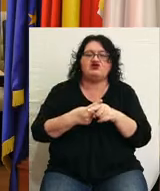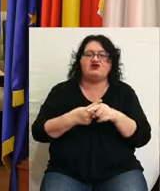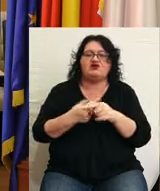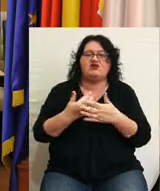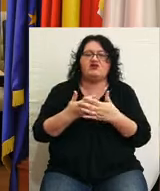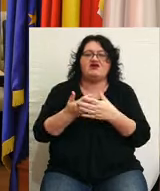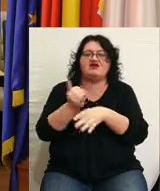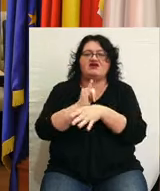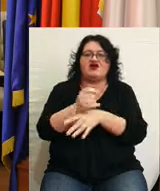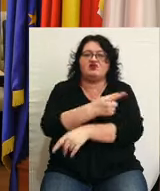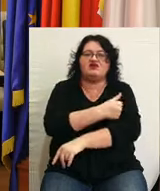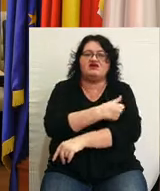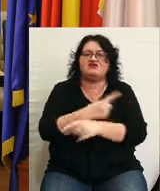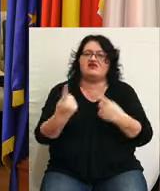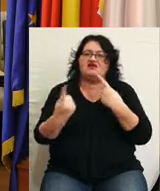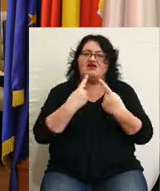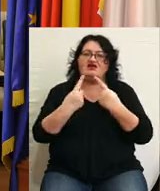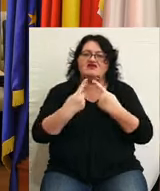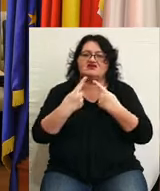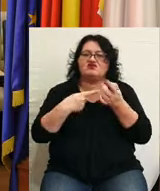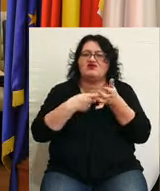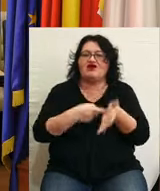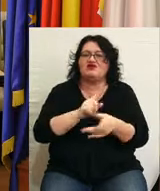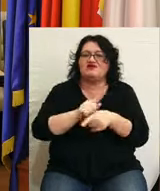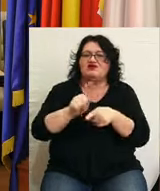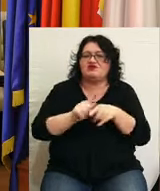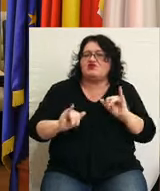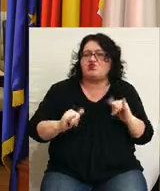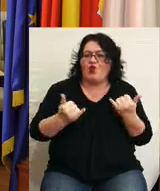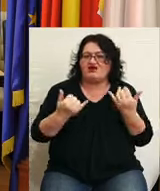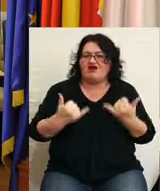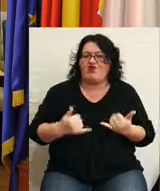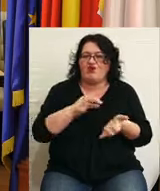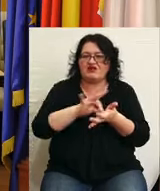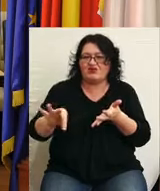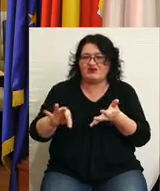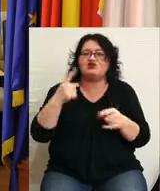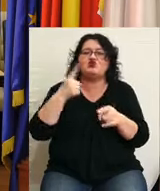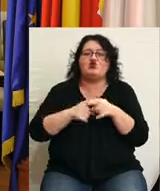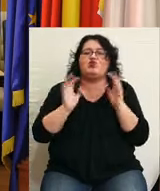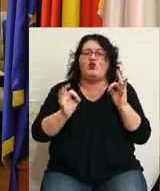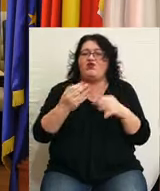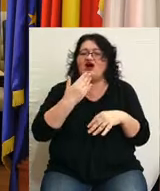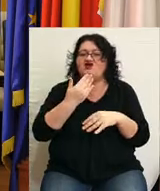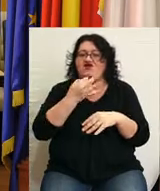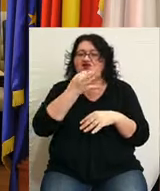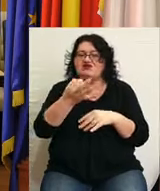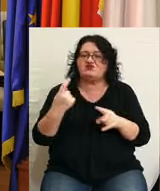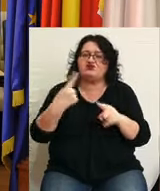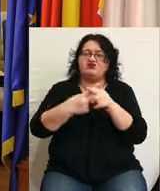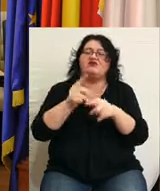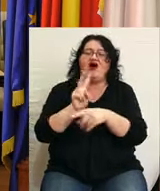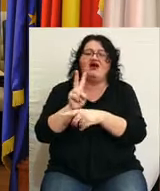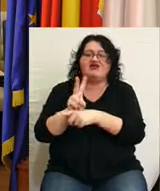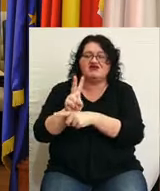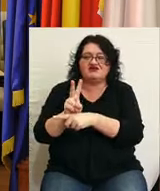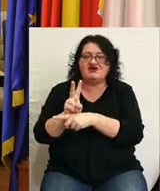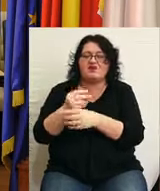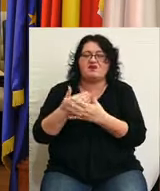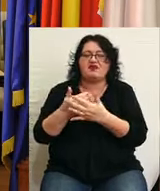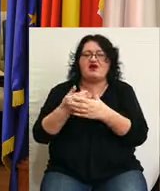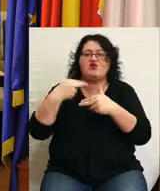spitale pentru a discuta situația. Și bineînțeles, și asta vreau să subliniez, că